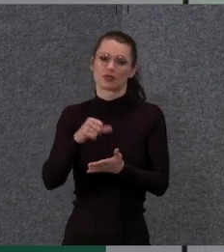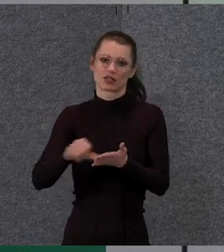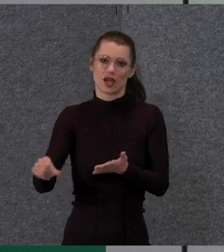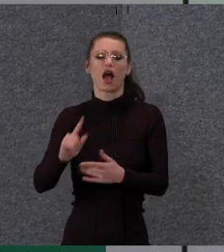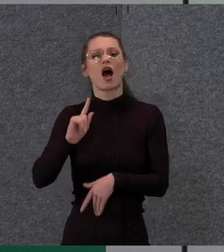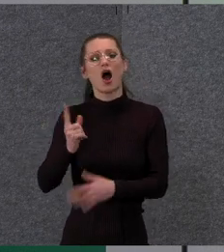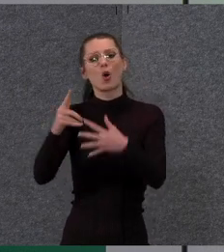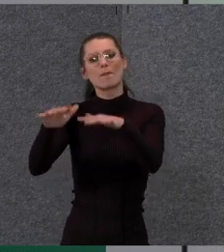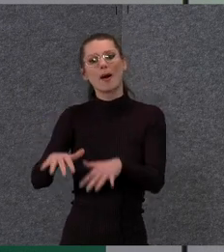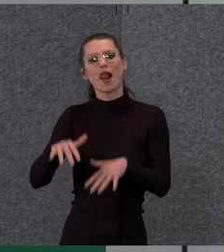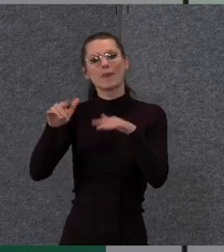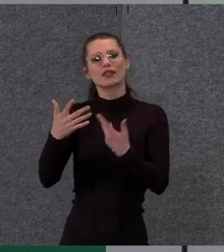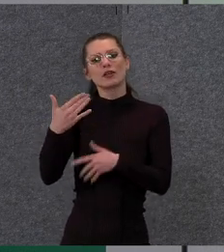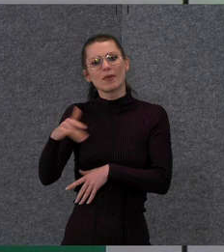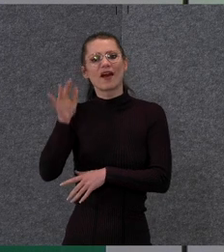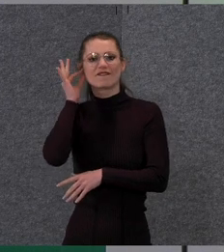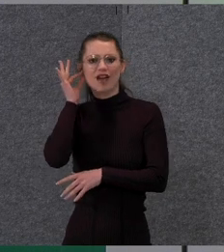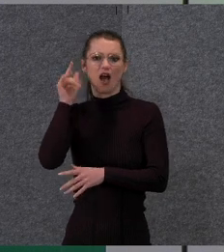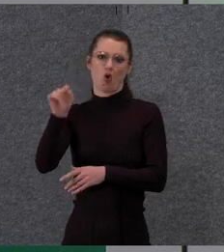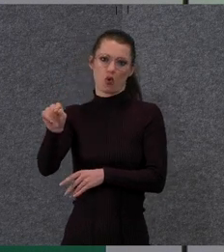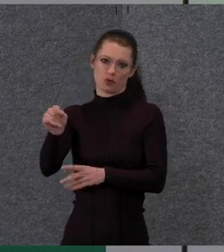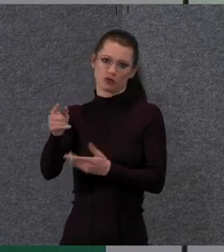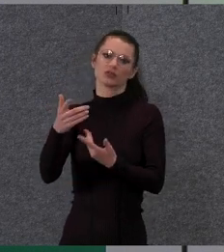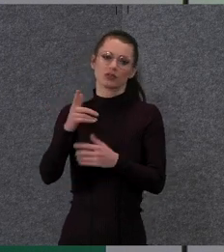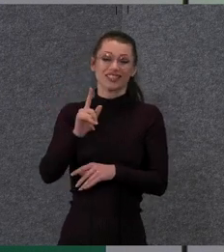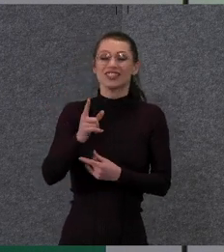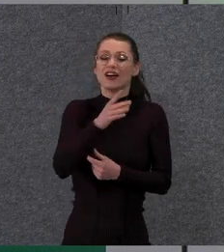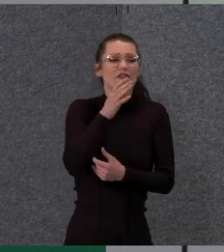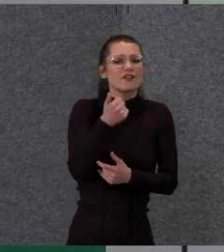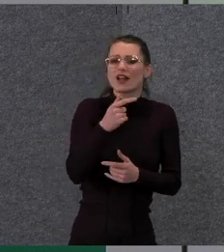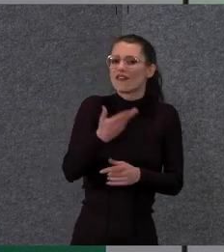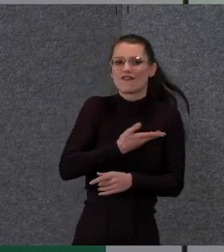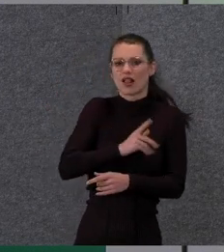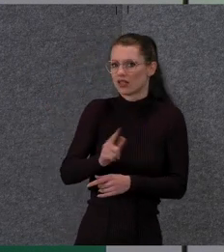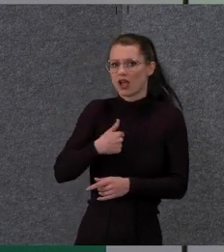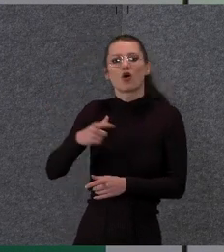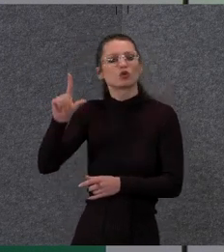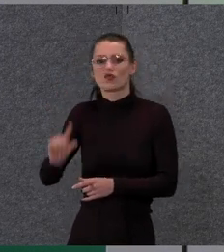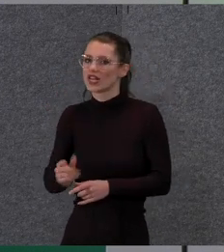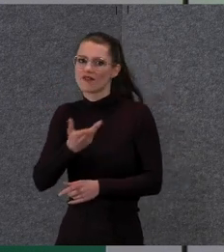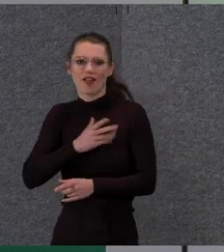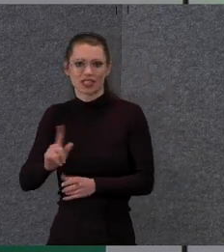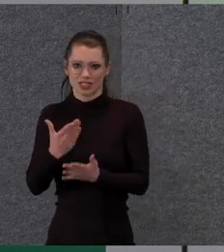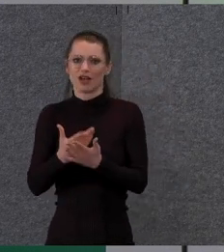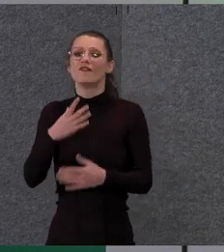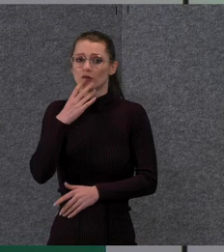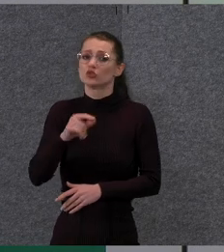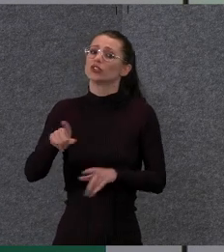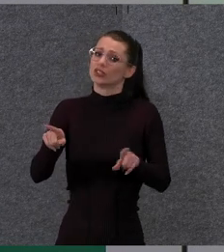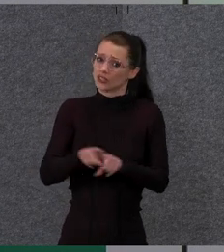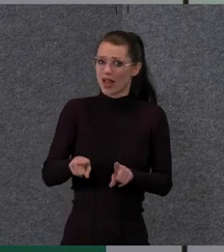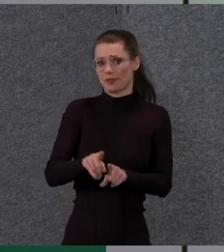Frauen wollen nicht zu viel, sie wollen aber auch nicht zu wenig. Sie wollen einfach nur die gleichen Chancen. Und dafür möchte ich mich einsetzen.